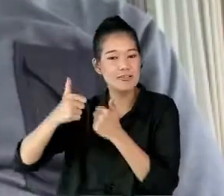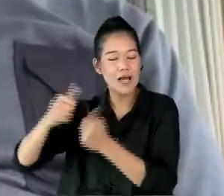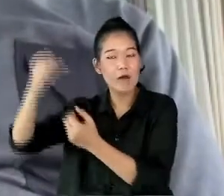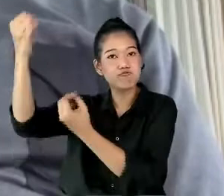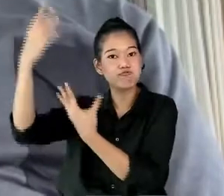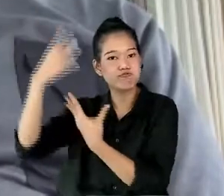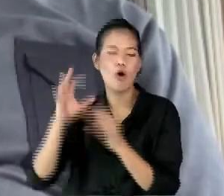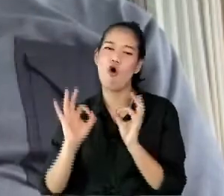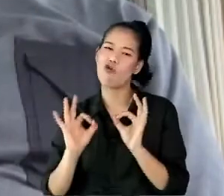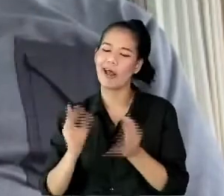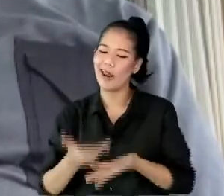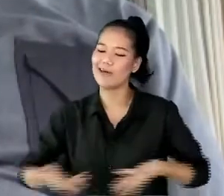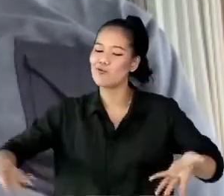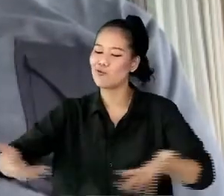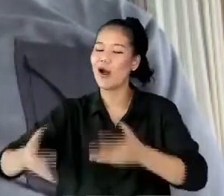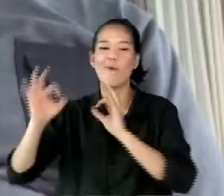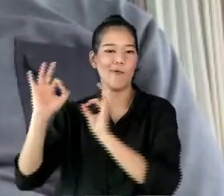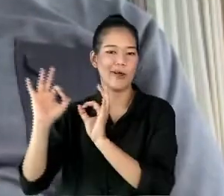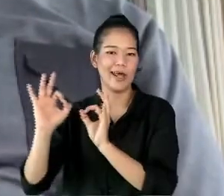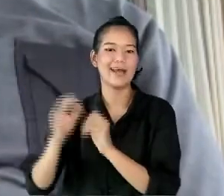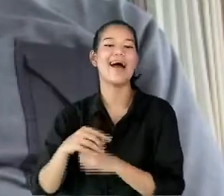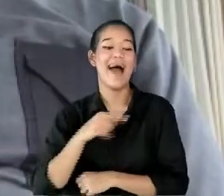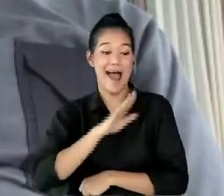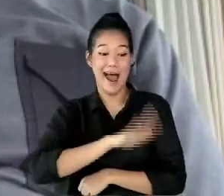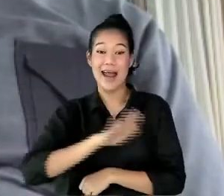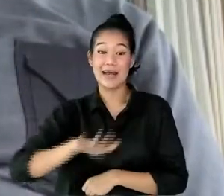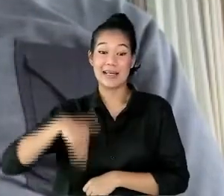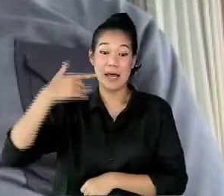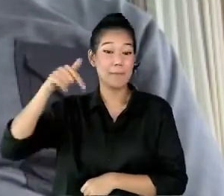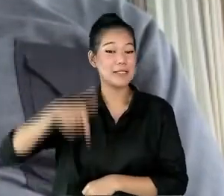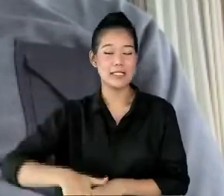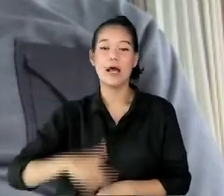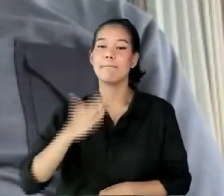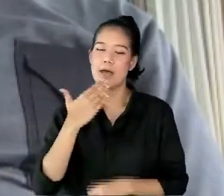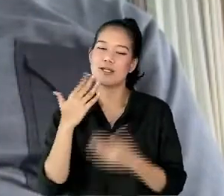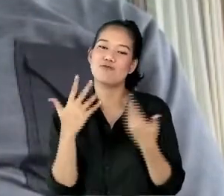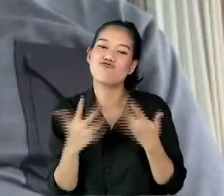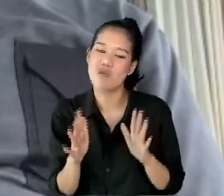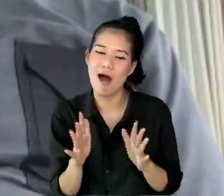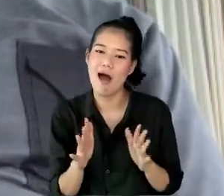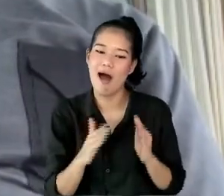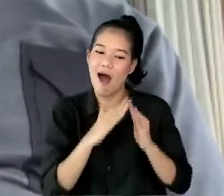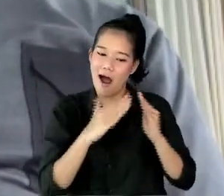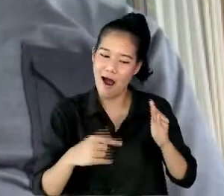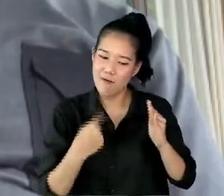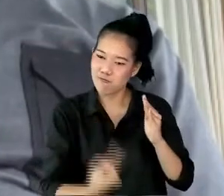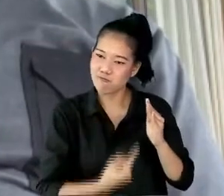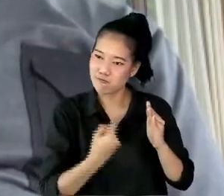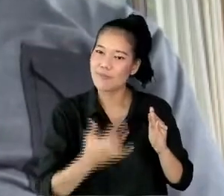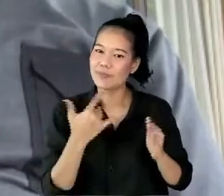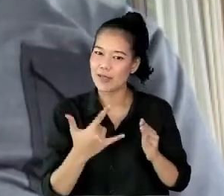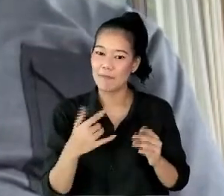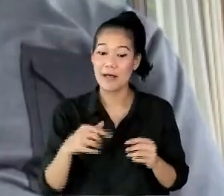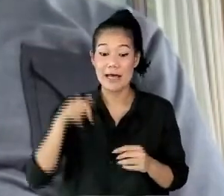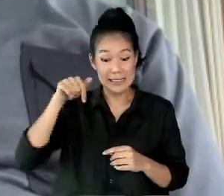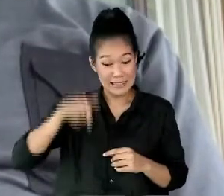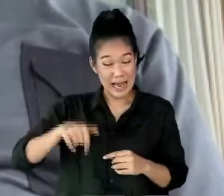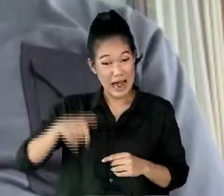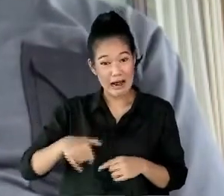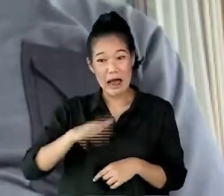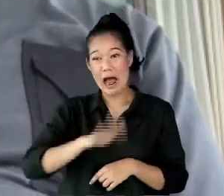yang oke lah ya gitu. Jadi anak-anak sampai detik ini sudah terbiasa dan sekarang udah dalam tahap